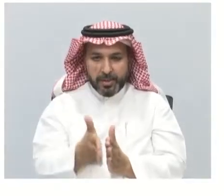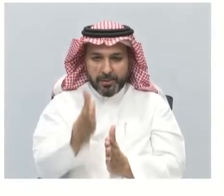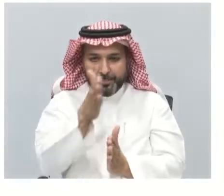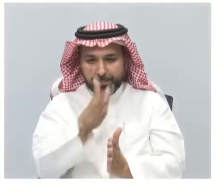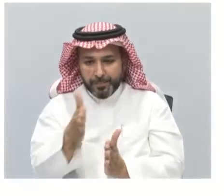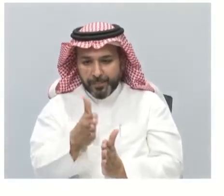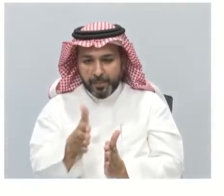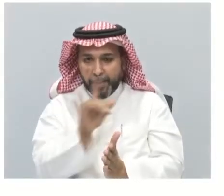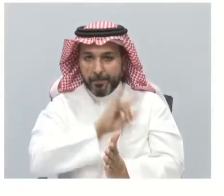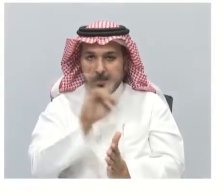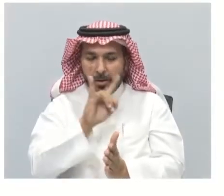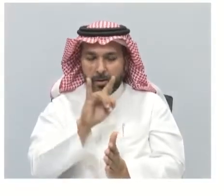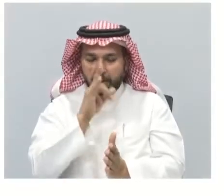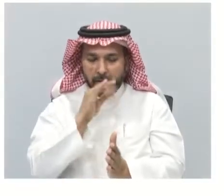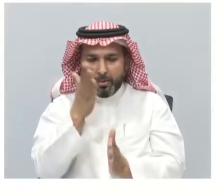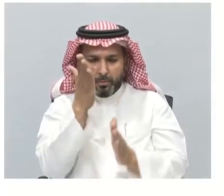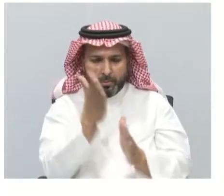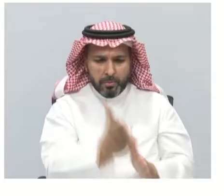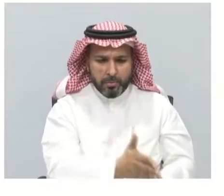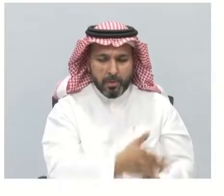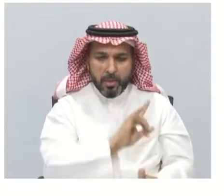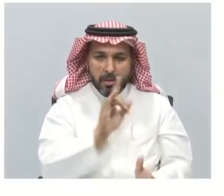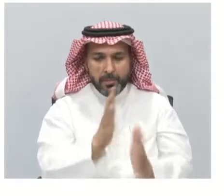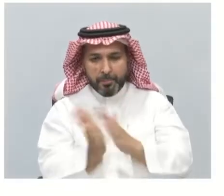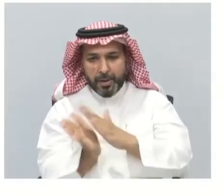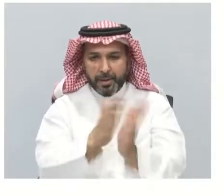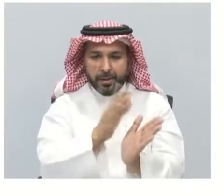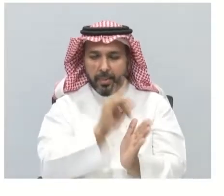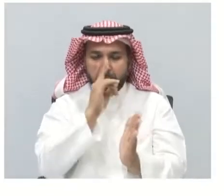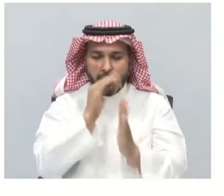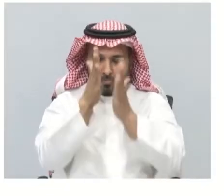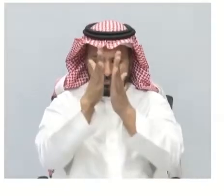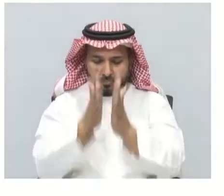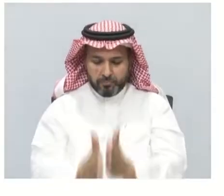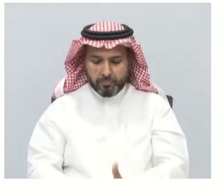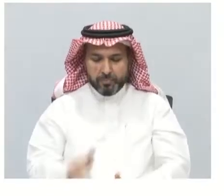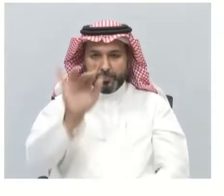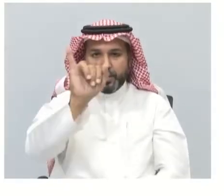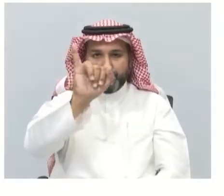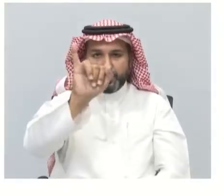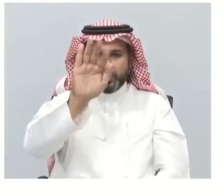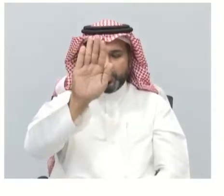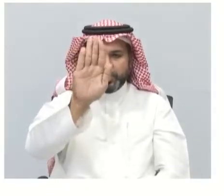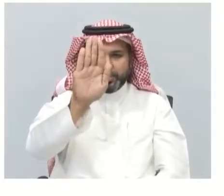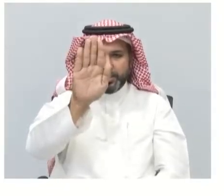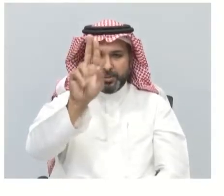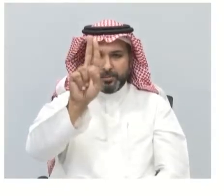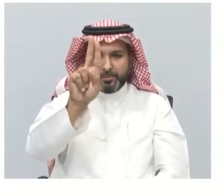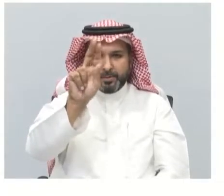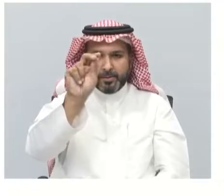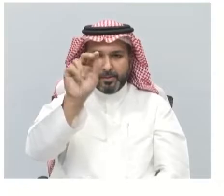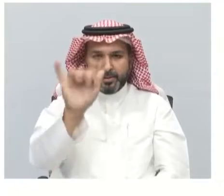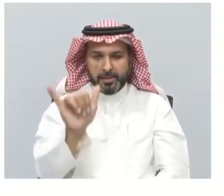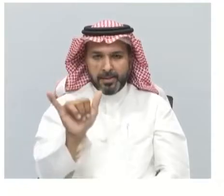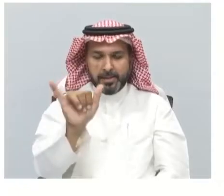الاسفل او مستوى الارض اللي عندي وبالتالي المسافه العموديه بين نقطه ومستقيم هي اقصر مسافه في